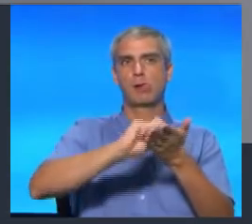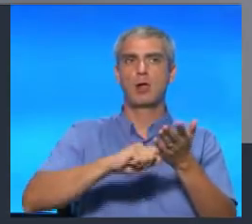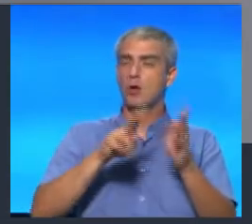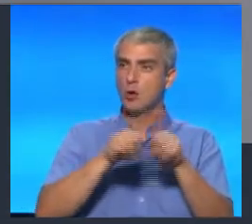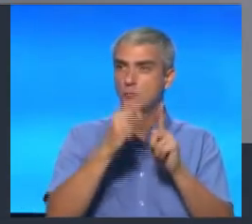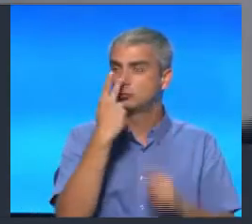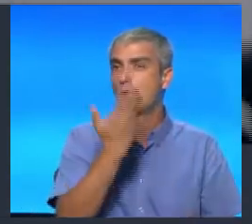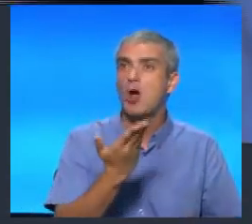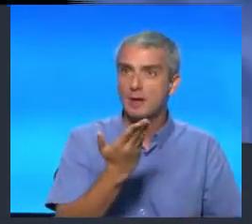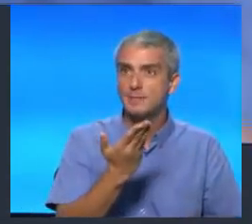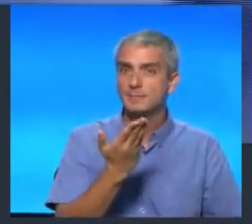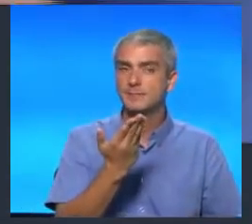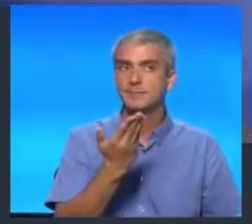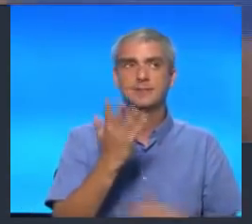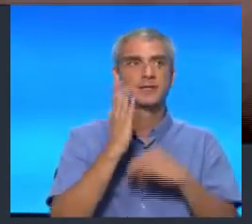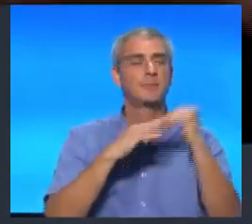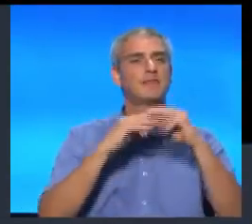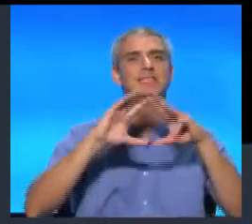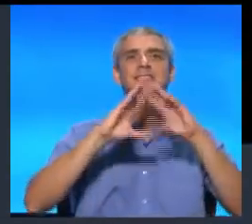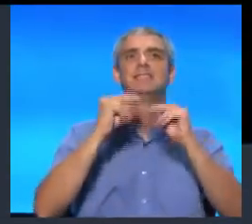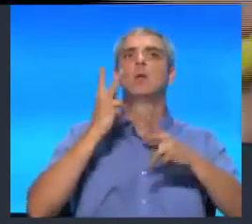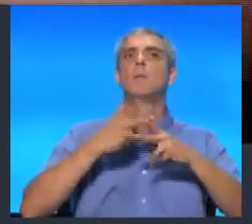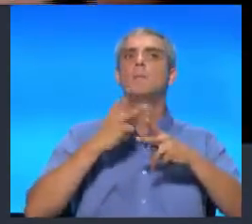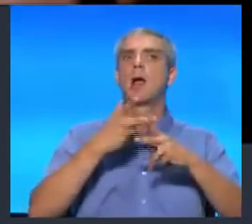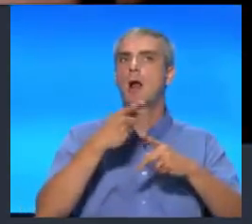שרואים, מבנה סיכום המחלה